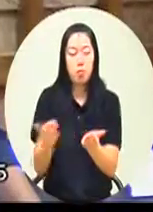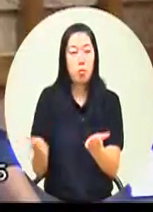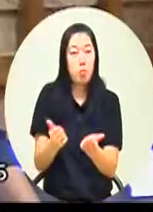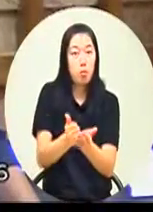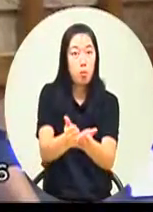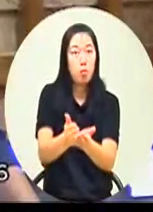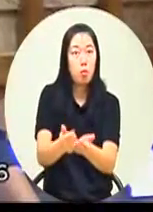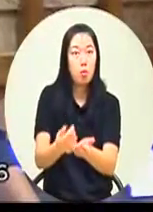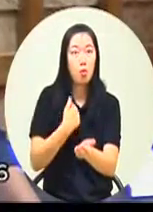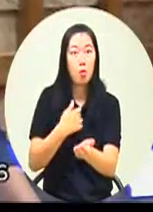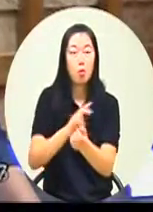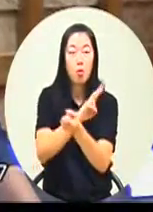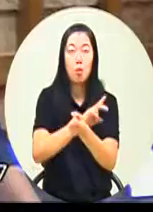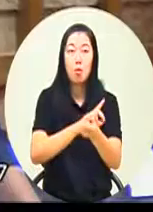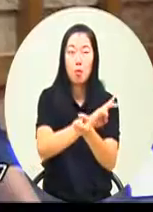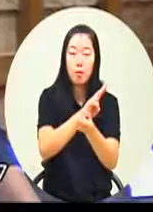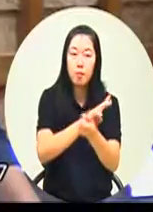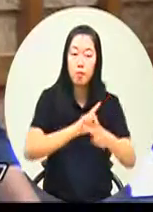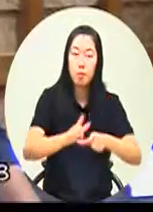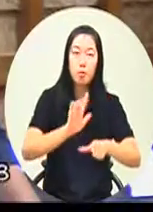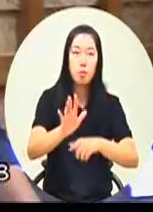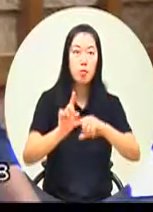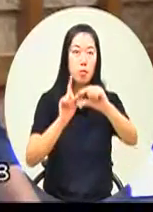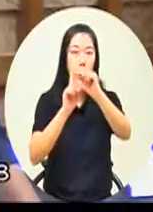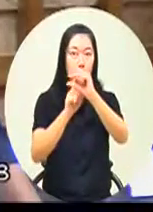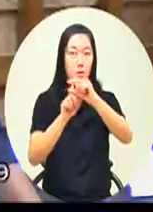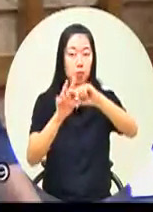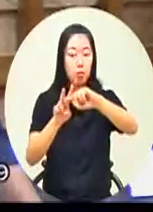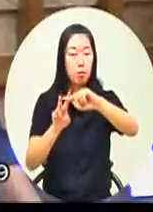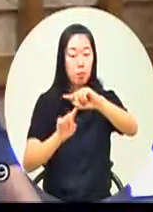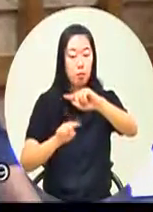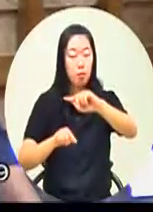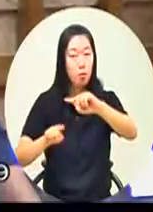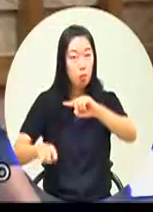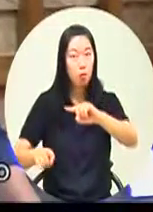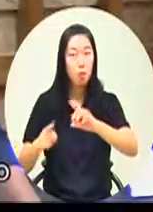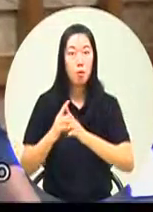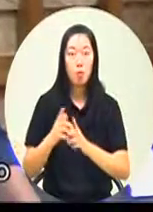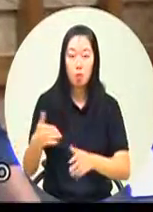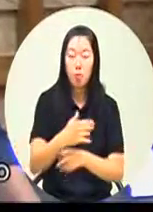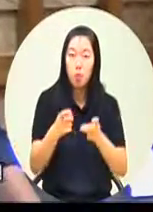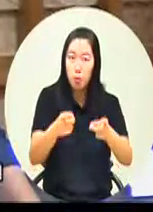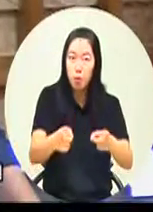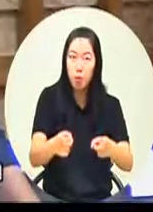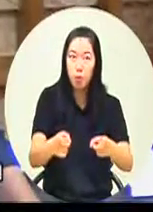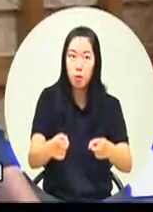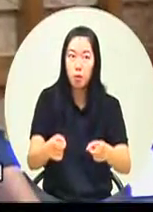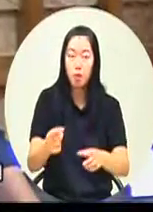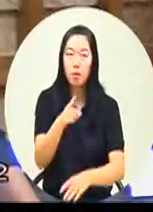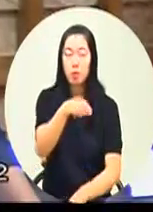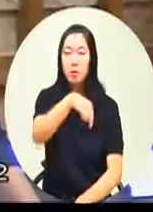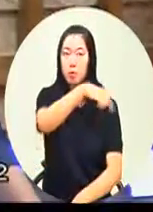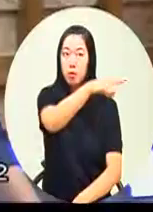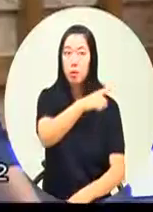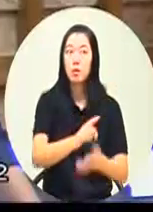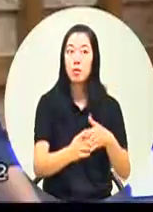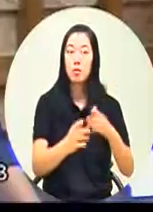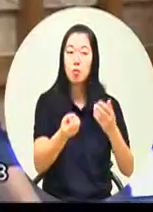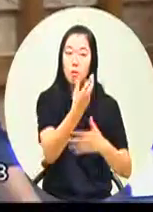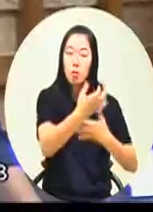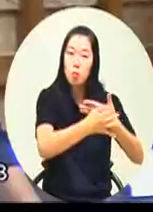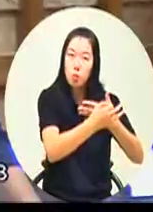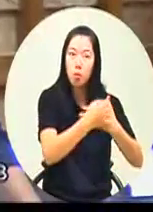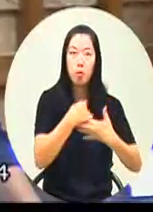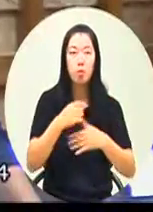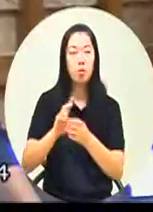也有中云渔港啊，对不对？他们到了华侨市场，他们可以去观光，所以去那边消费。那林园